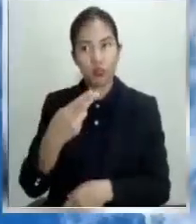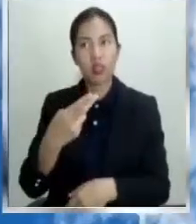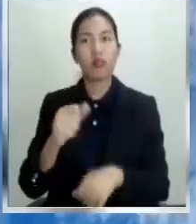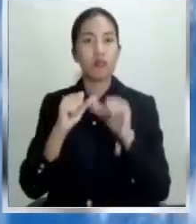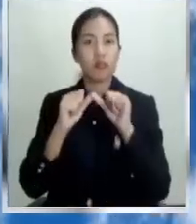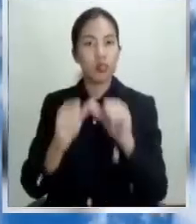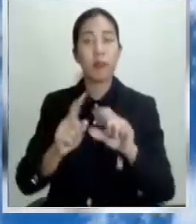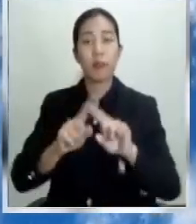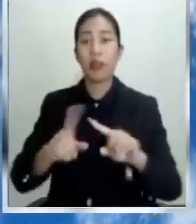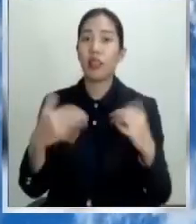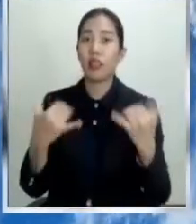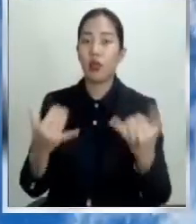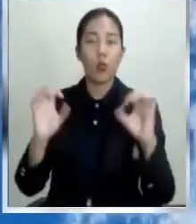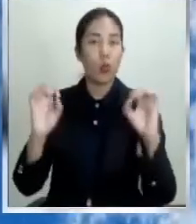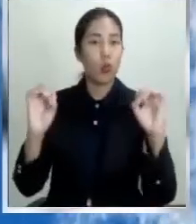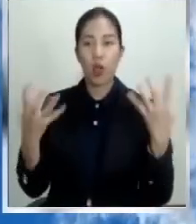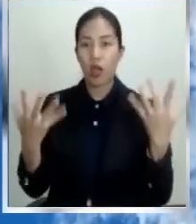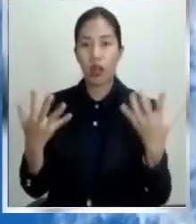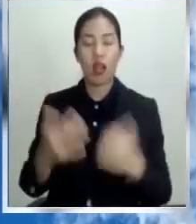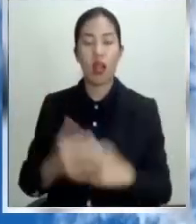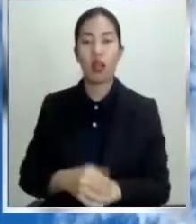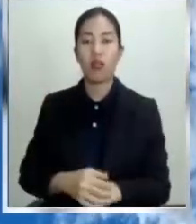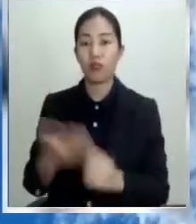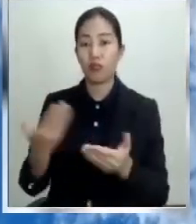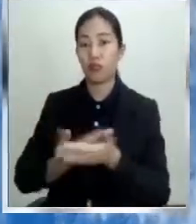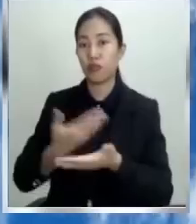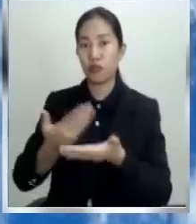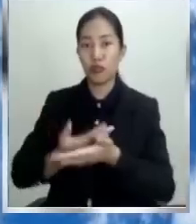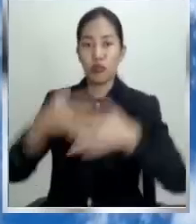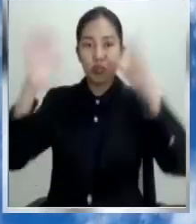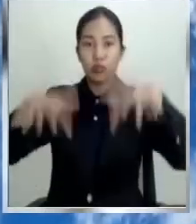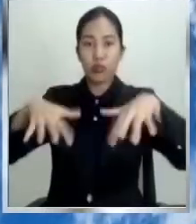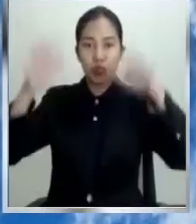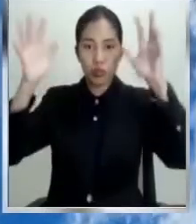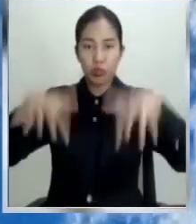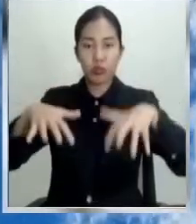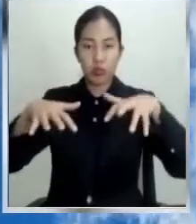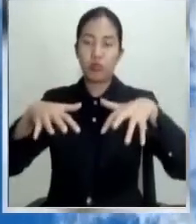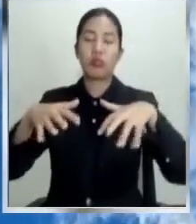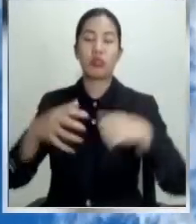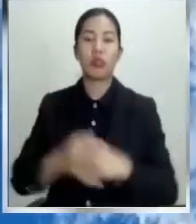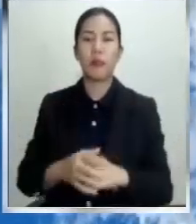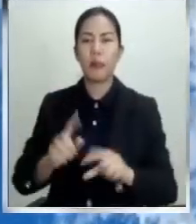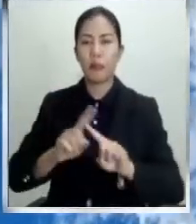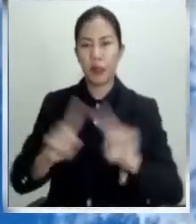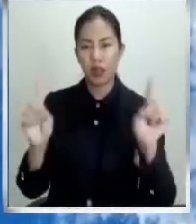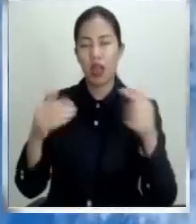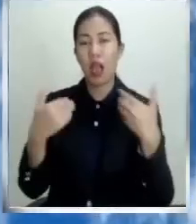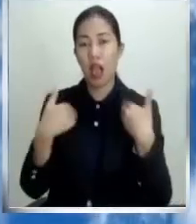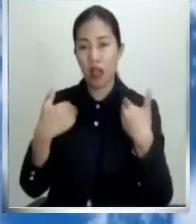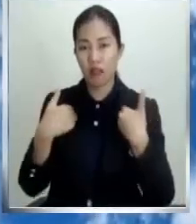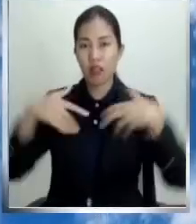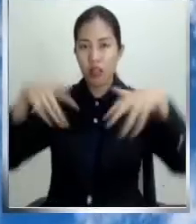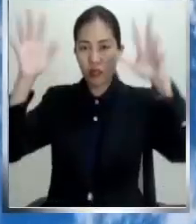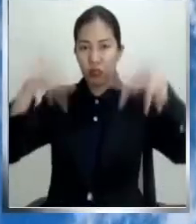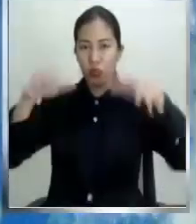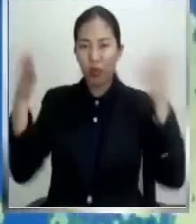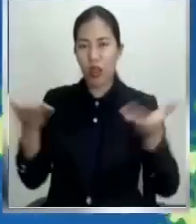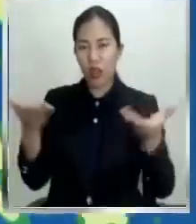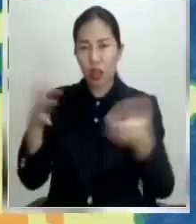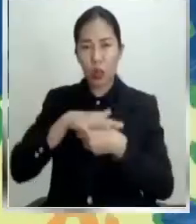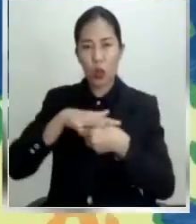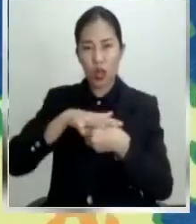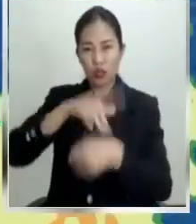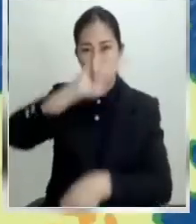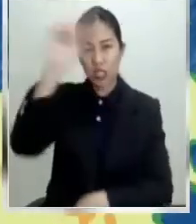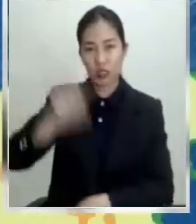namang bagong sama ng panahon na nagbabadyang makaapekto sa bansa. Pero bukod sa habagat, magpapaulan din ang localized thunderstorms. Base sa datos